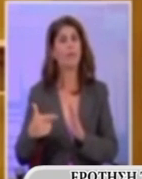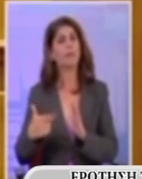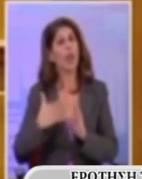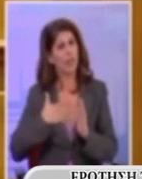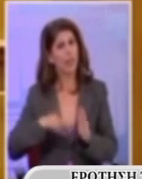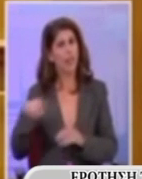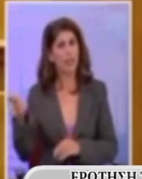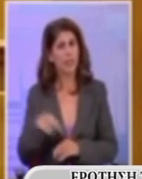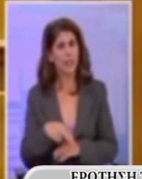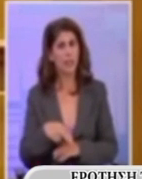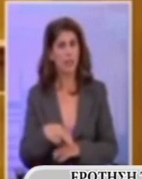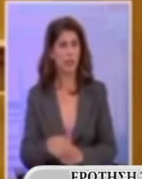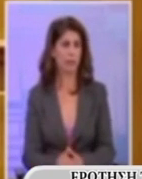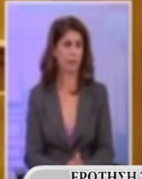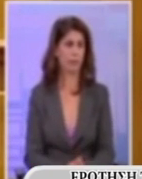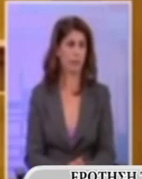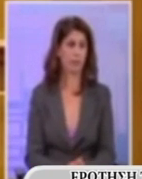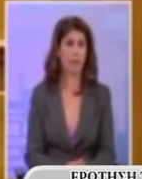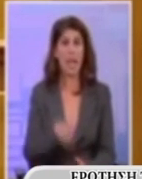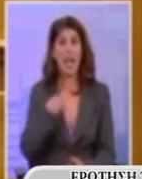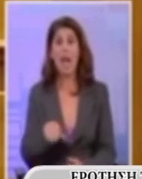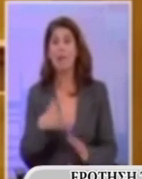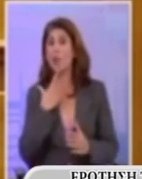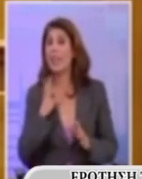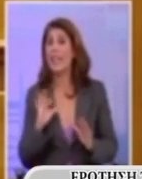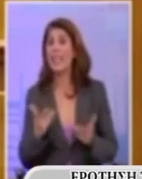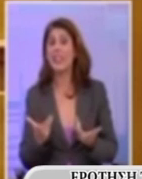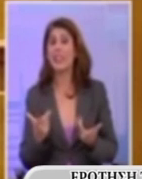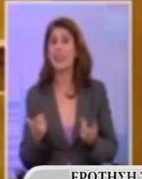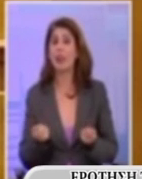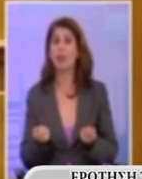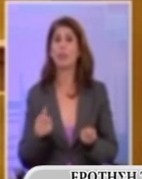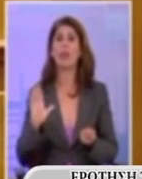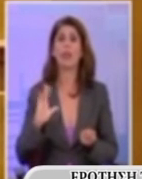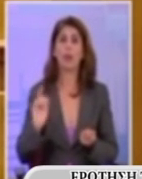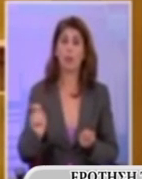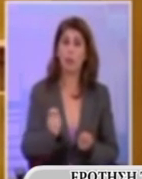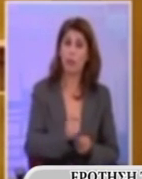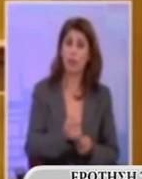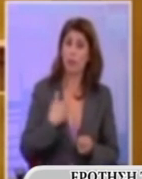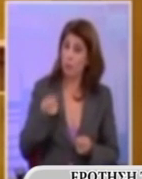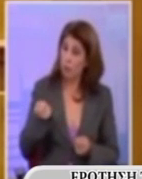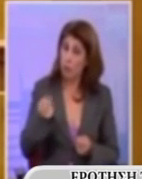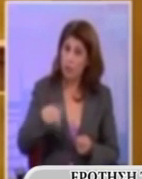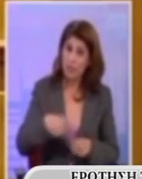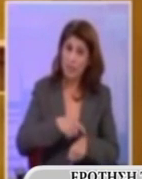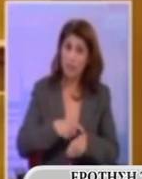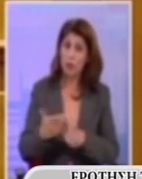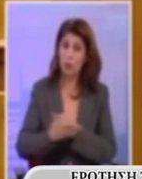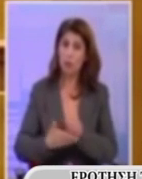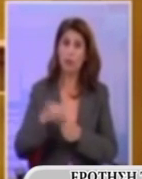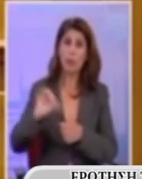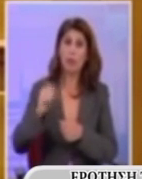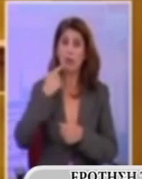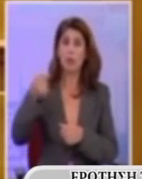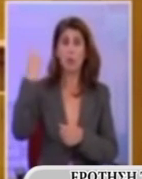ανώνυμη εταιρεία Κτηριακές Υποδομές ΑΕ και η κάλυψη του κόστους κατασκευής επιτεύχθηκε με την ένταξη σε ΕΣΠΑ. Σύμφωνα με την